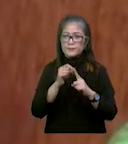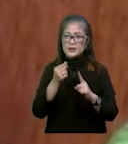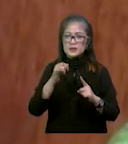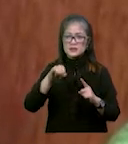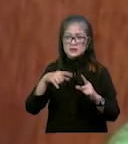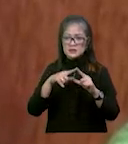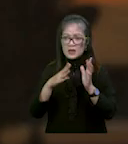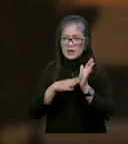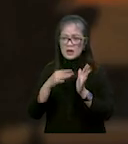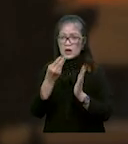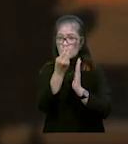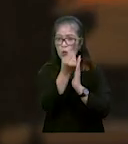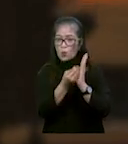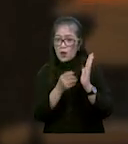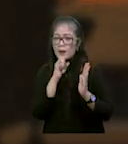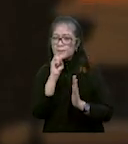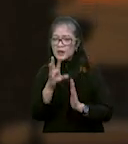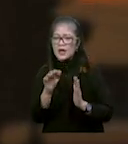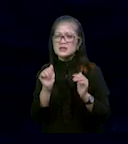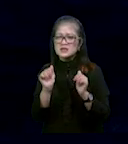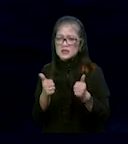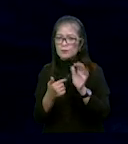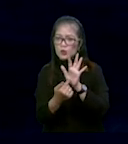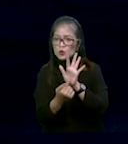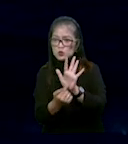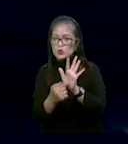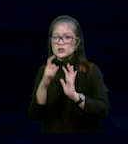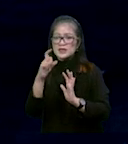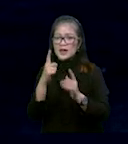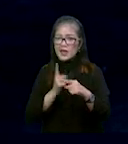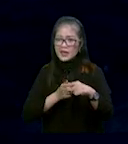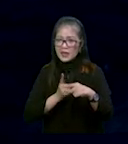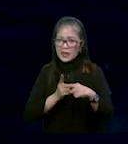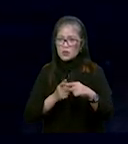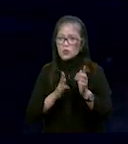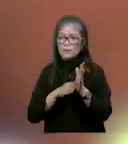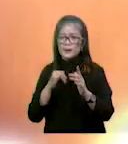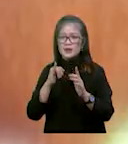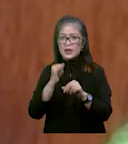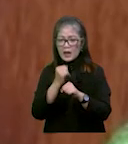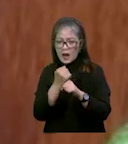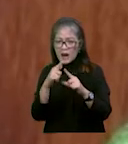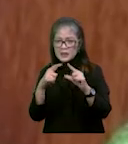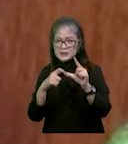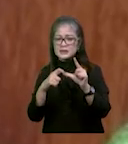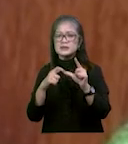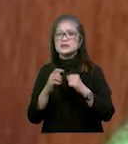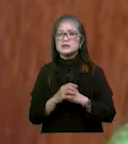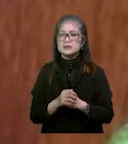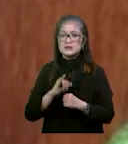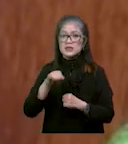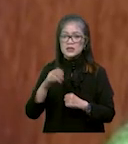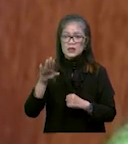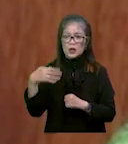Lucky Al Firman menyatakan siap memberikan perhitungan dana bagi hasil migas jakan baru di tahun 23